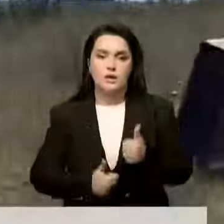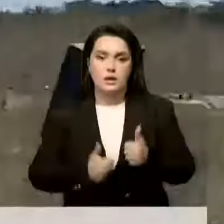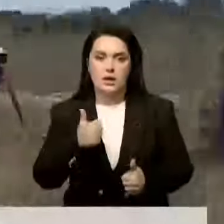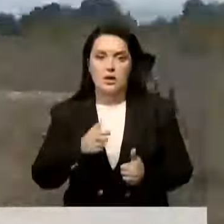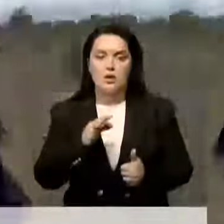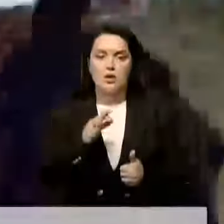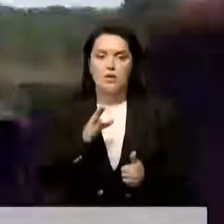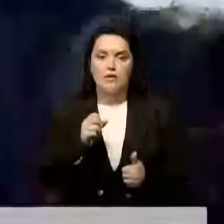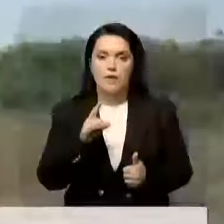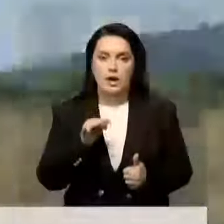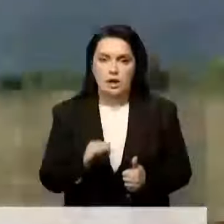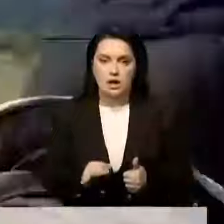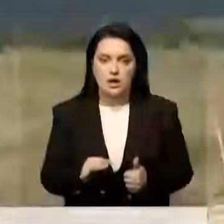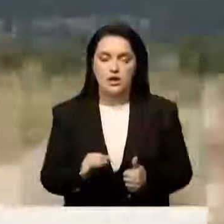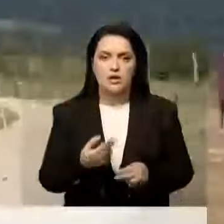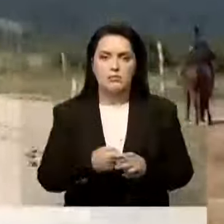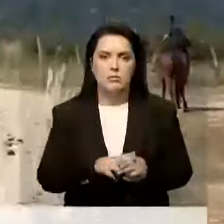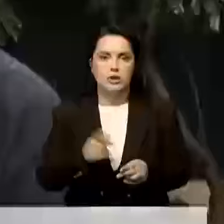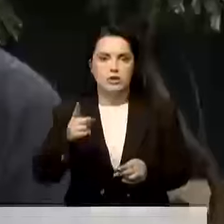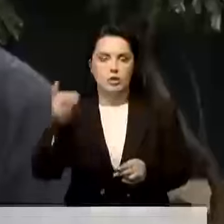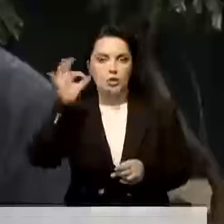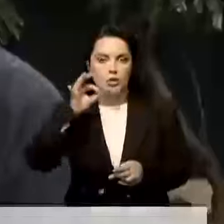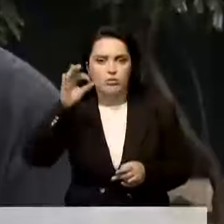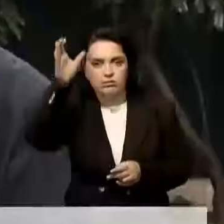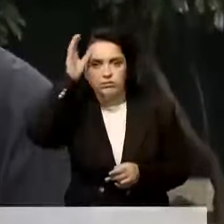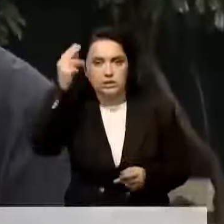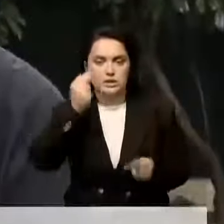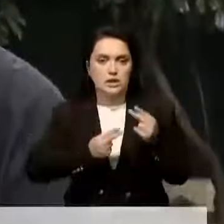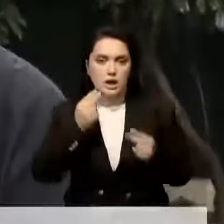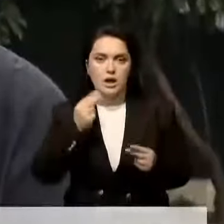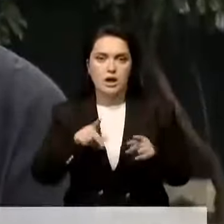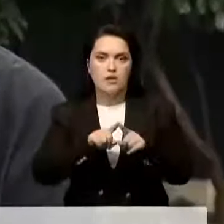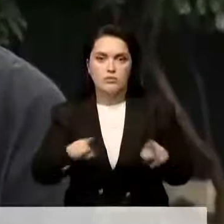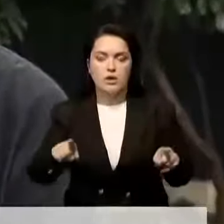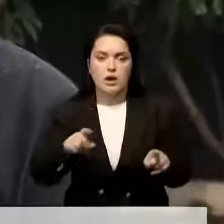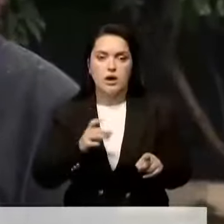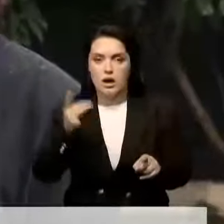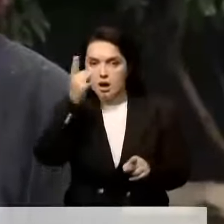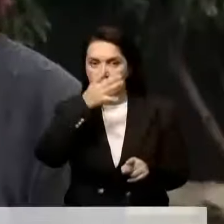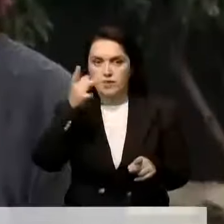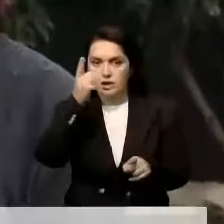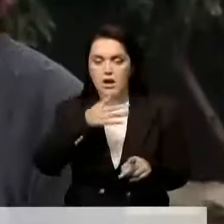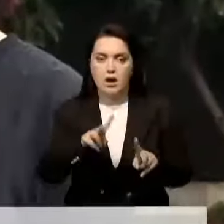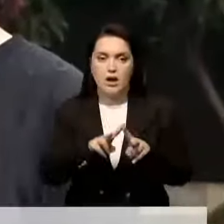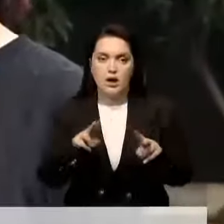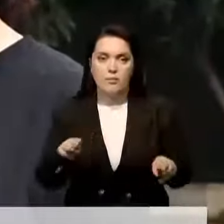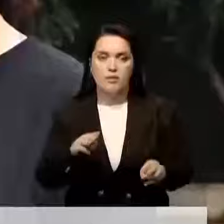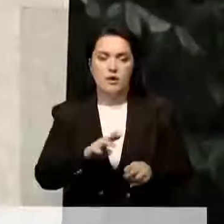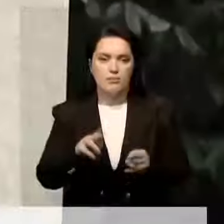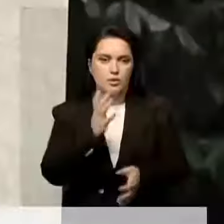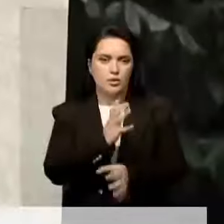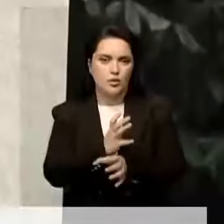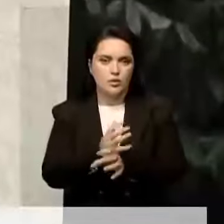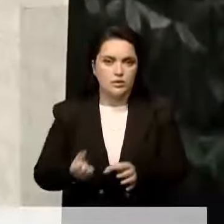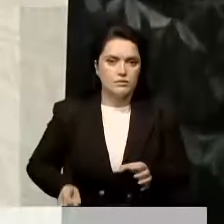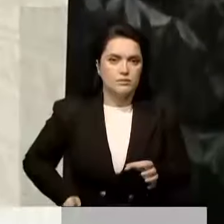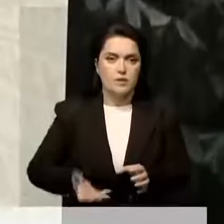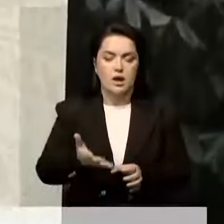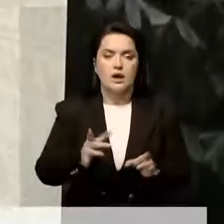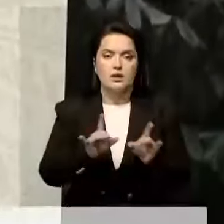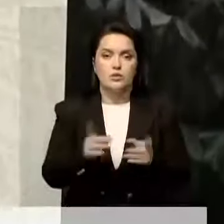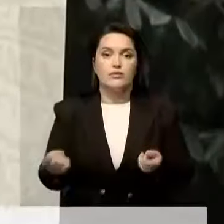представлены и в соревнованиях по увари. Это интеллектуальная игра, распространенная в странах Африки, является аналогом тогоскумалака.